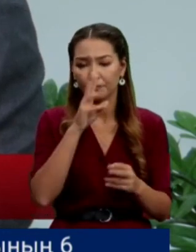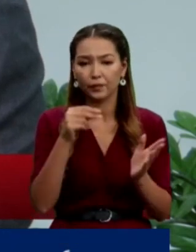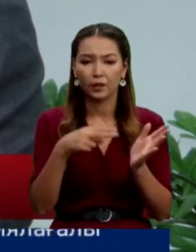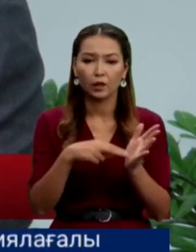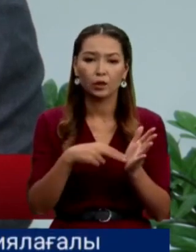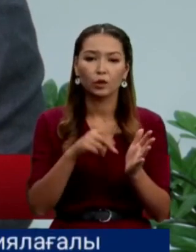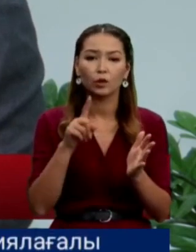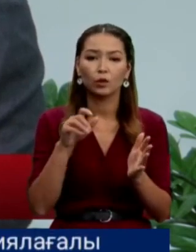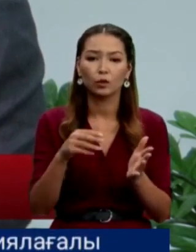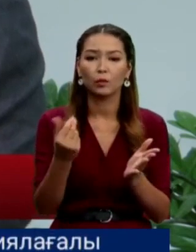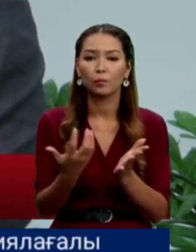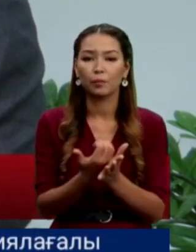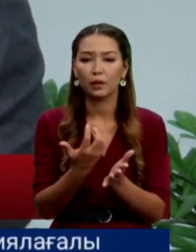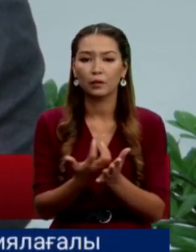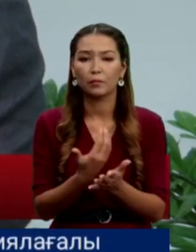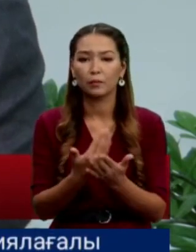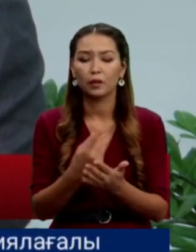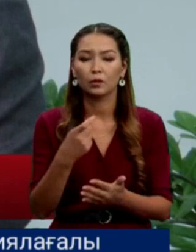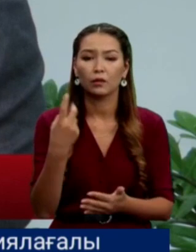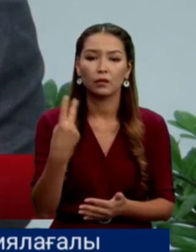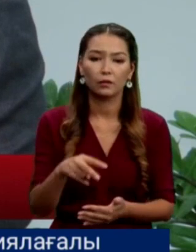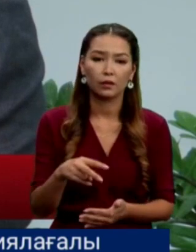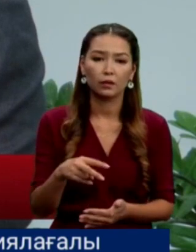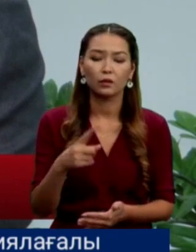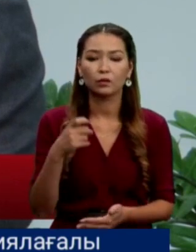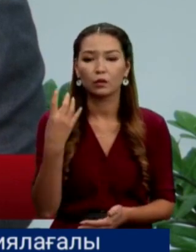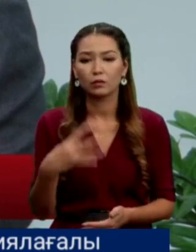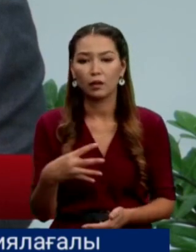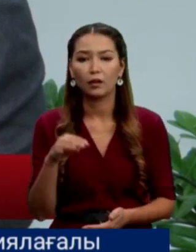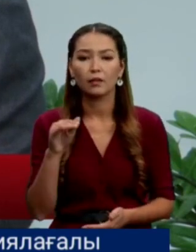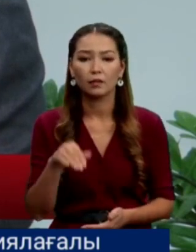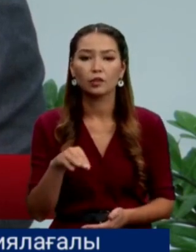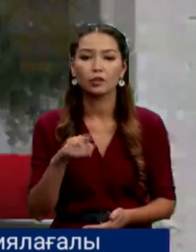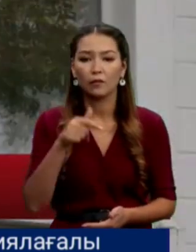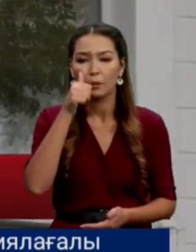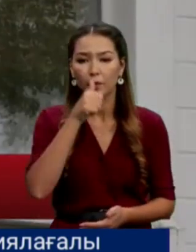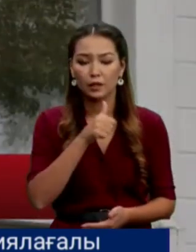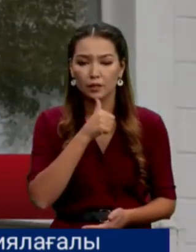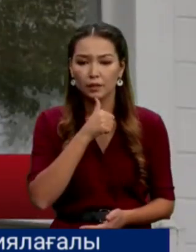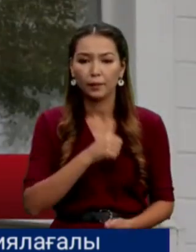зарабатывают порядка 120-140 тысяч тенге в месяц.